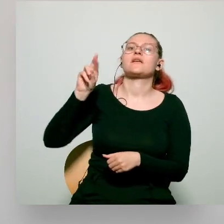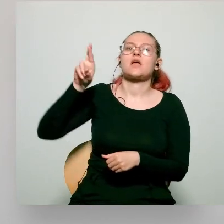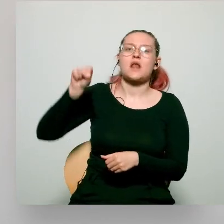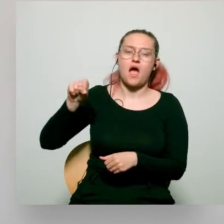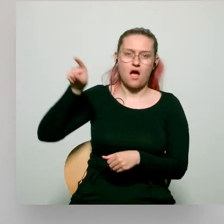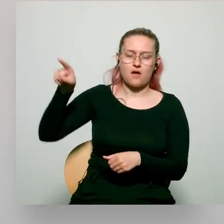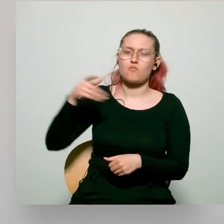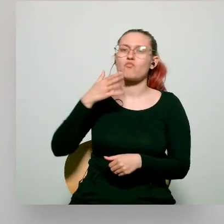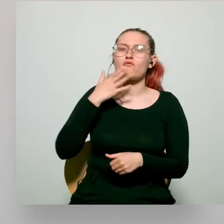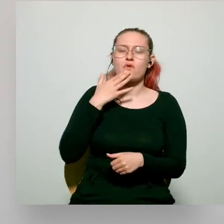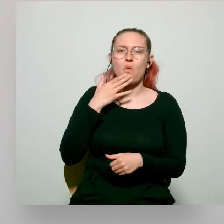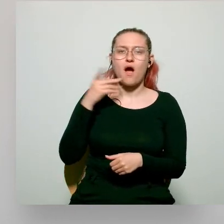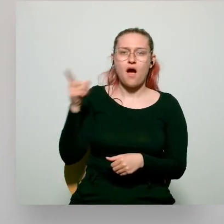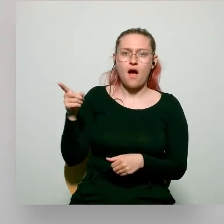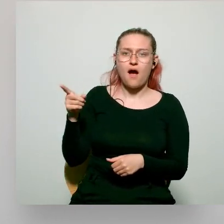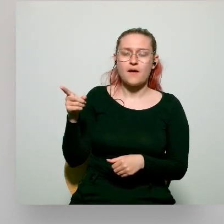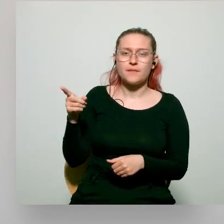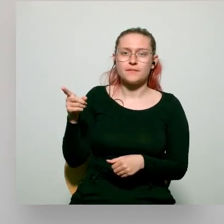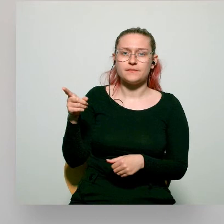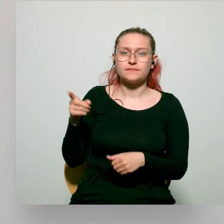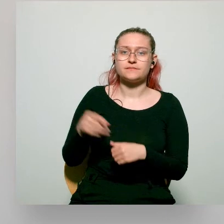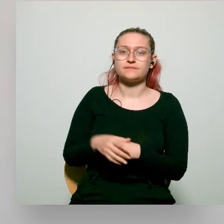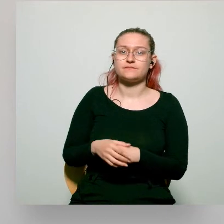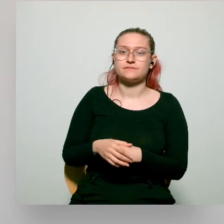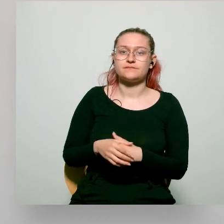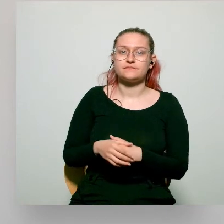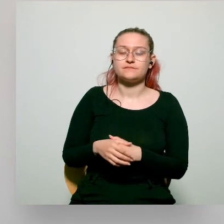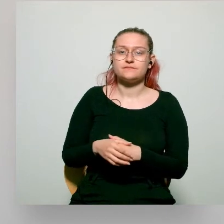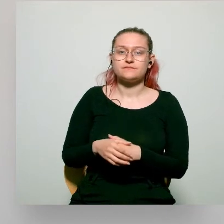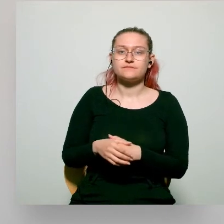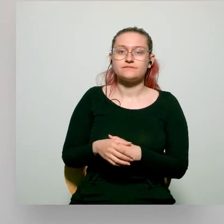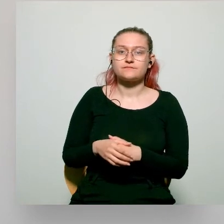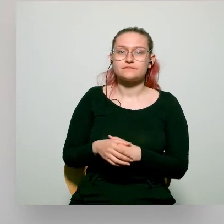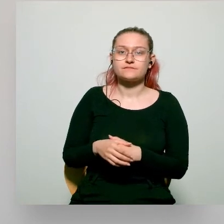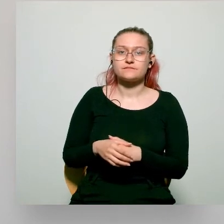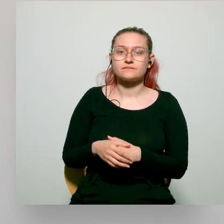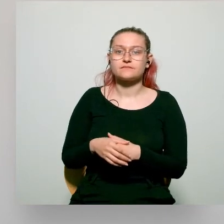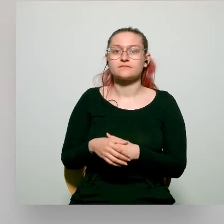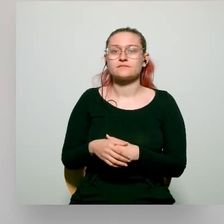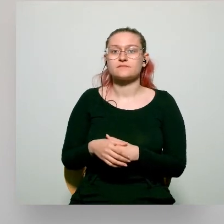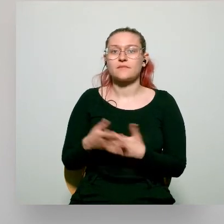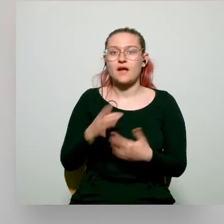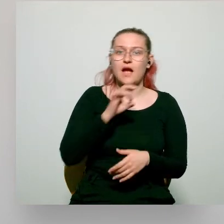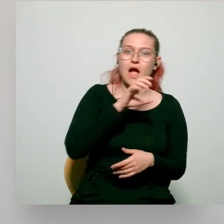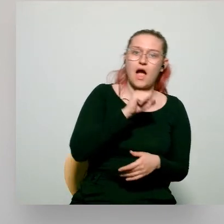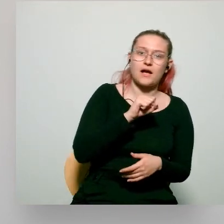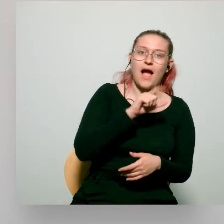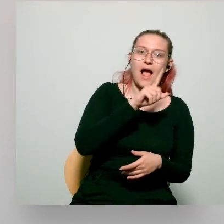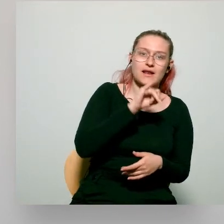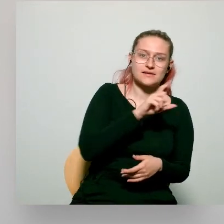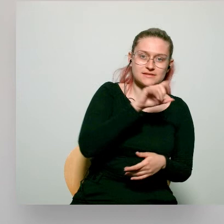mówi o czymś, o czym nie mówiłem, że tam Galicja jest lepsza od regionu naddniprzańskiego. Mówiłem tylko,